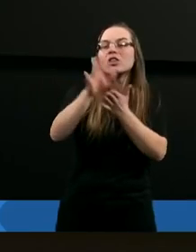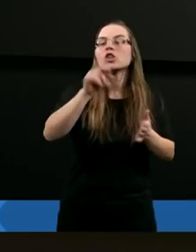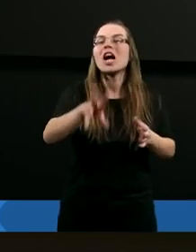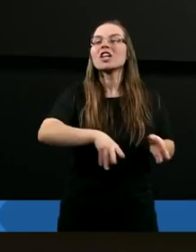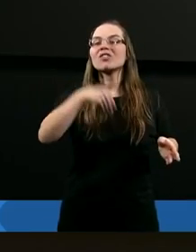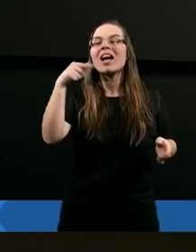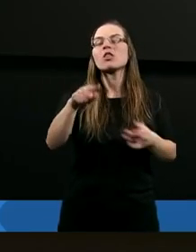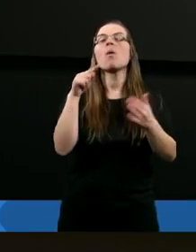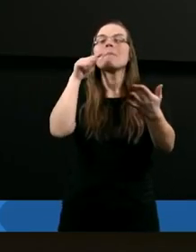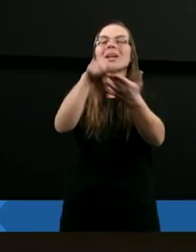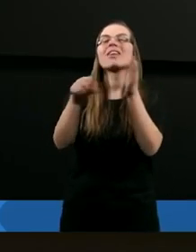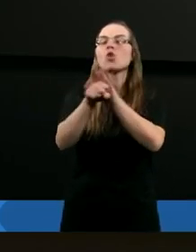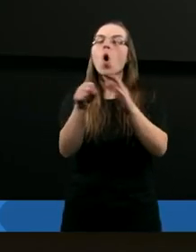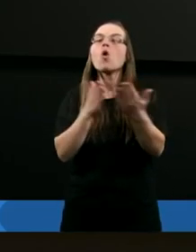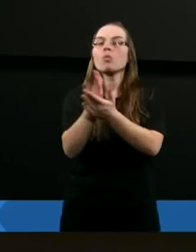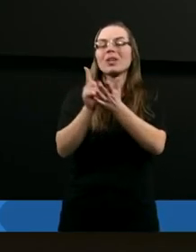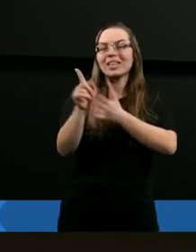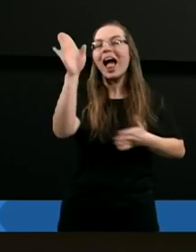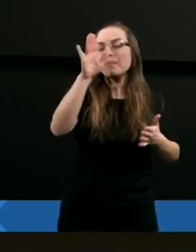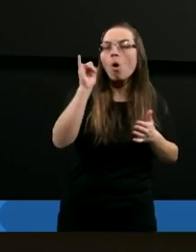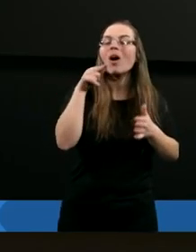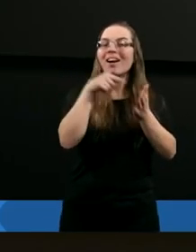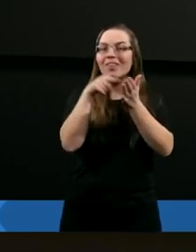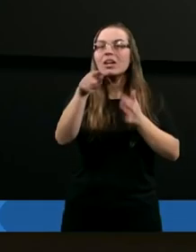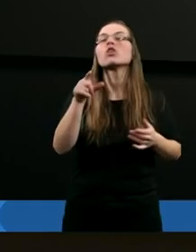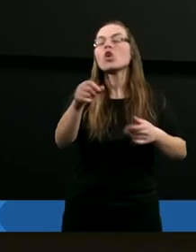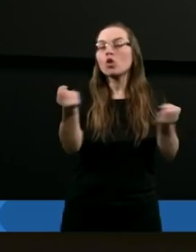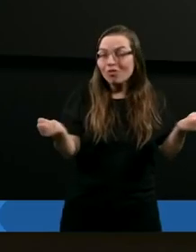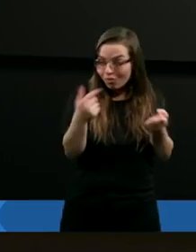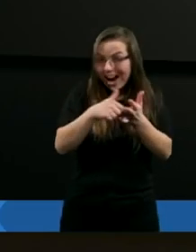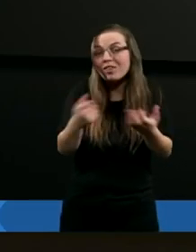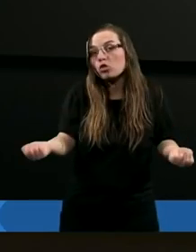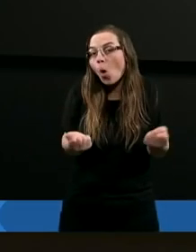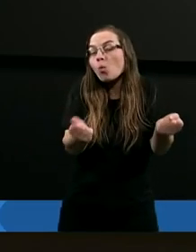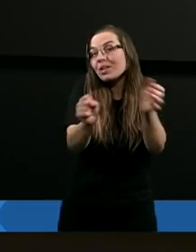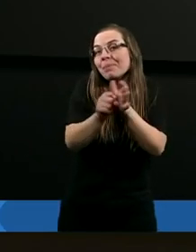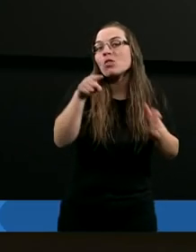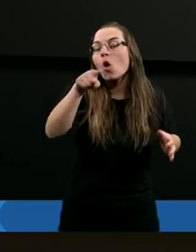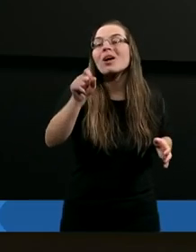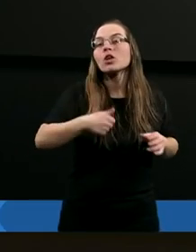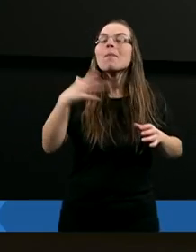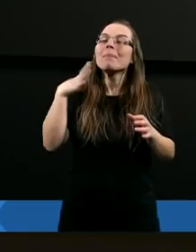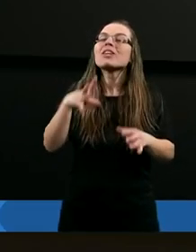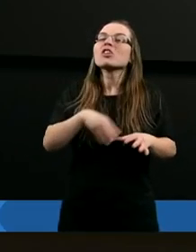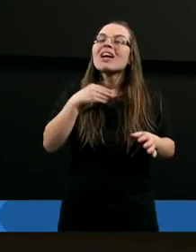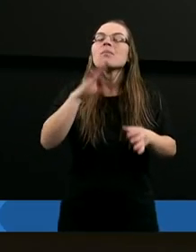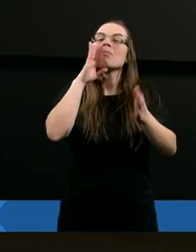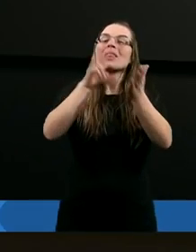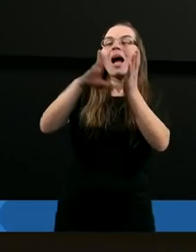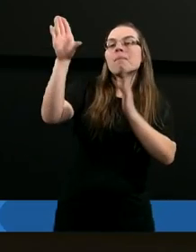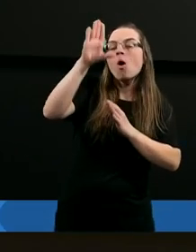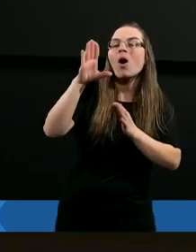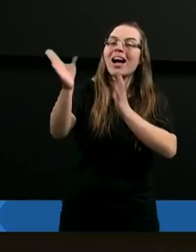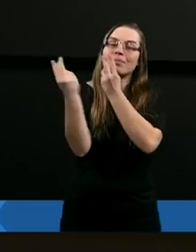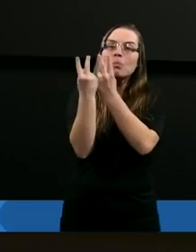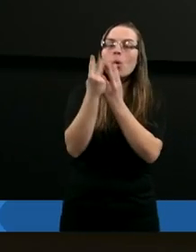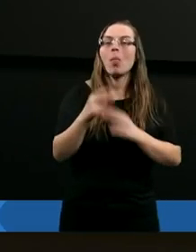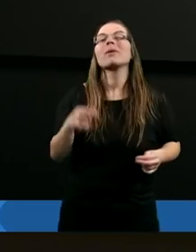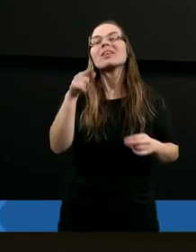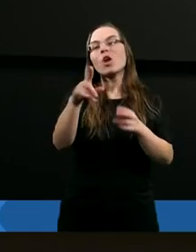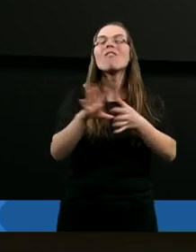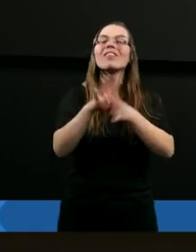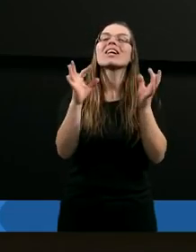że święty to przeznaczony do służby dla Boga, czy oddzielony, dążymy do tej świętości i osiągamy to